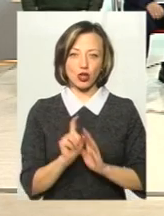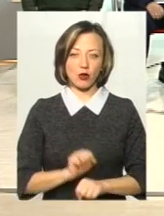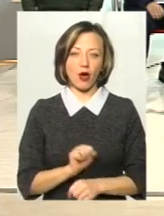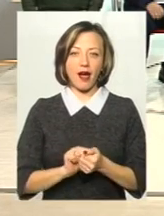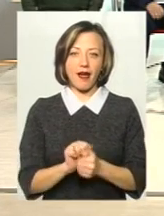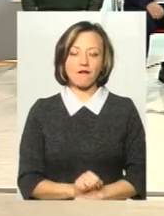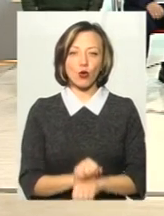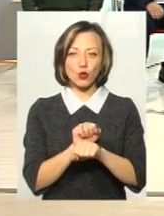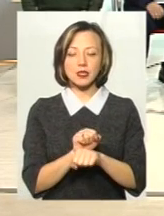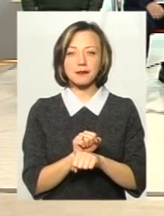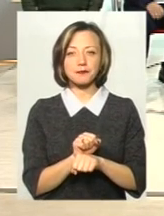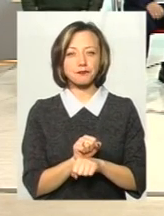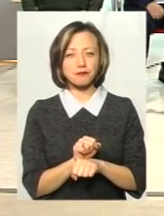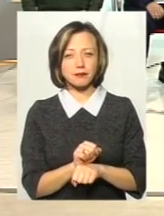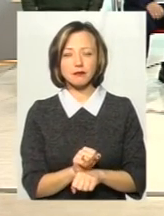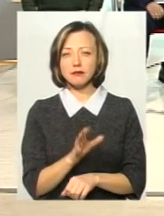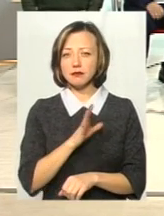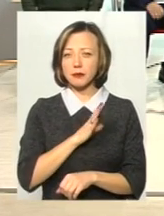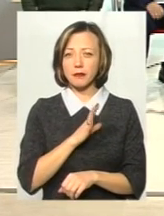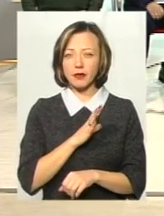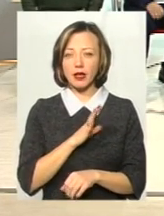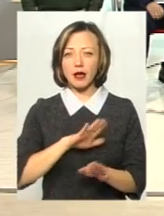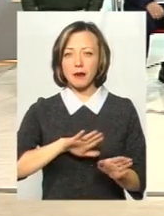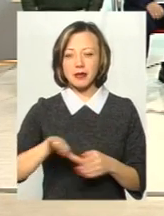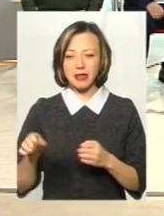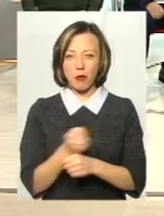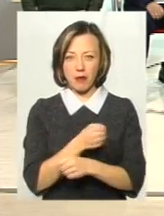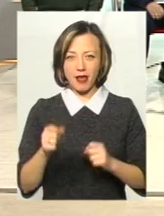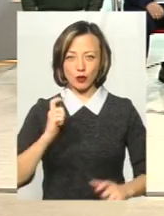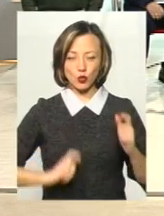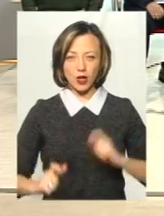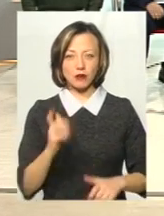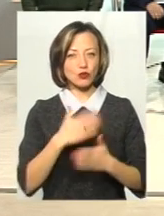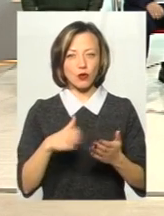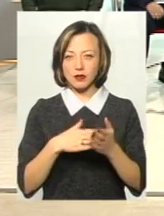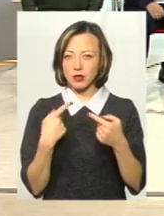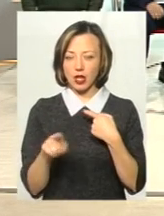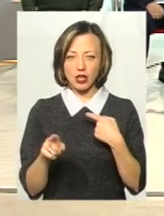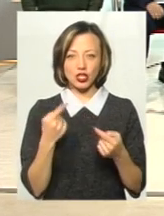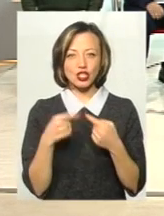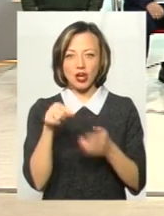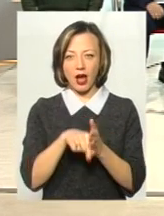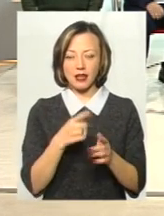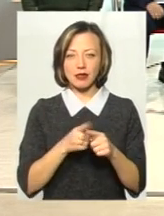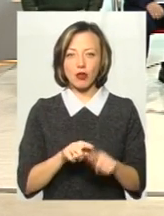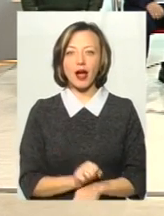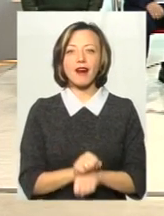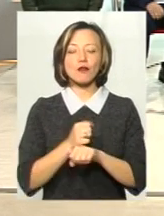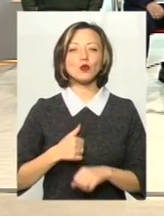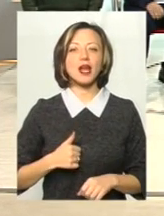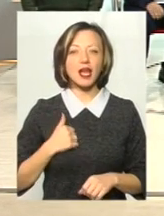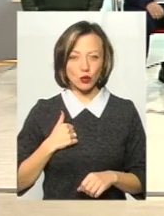революції. Революція, коли була іншою, революція після побиття студентів, вона була зовсім інакшою і несла інший характер. Це вже була революція